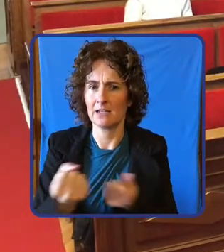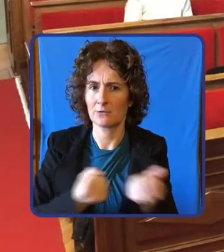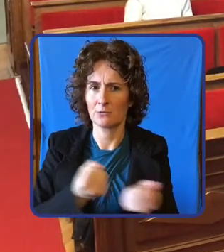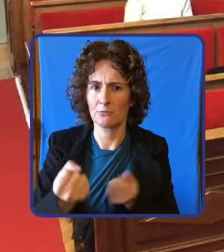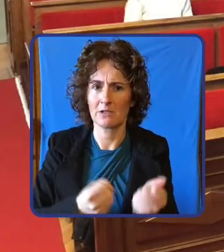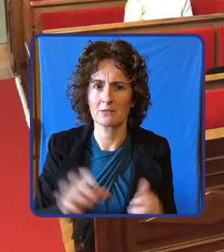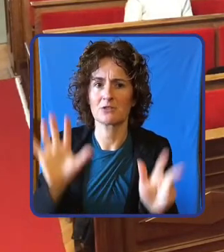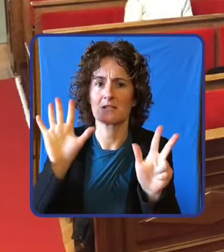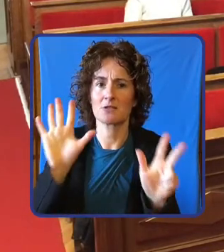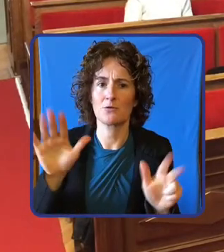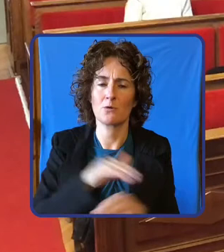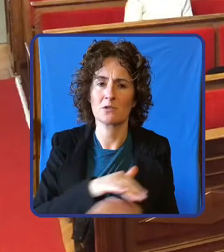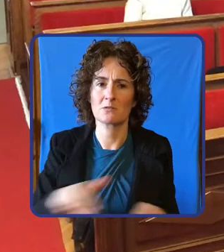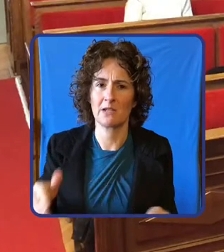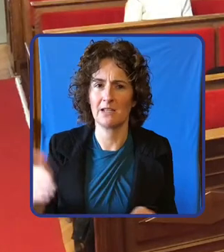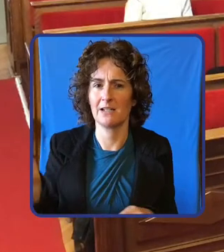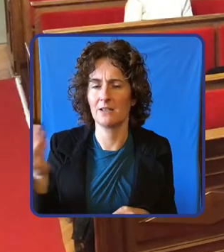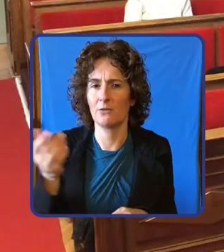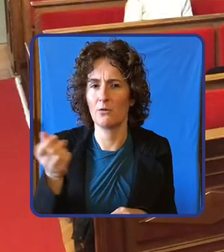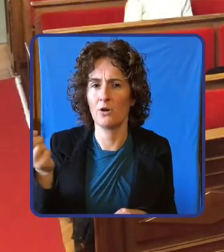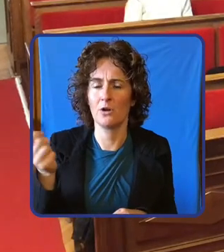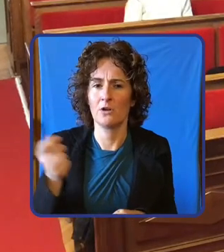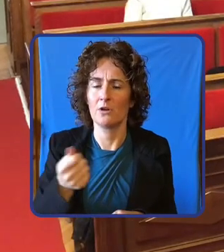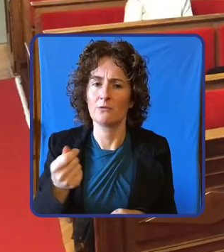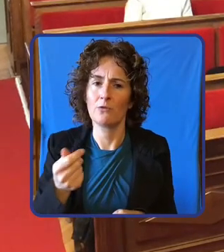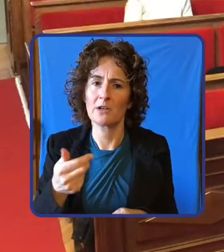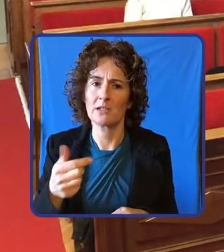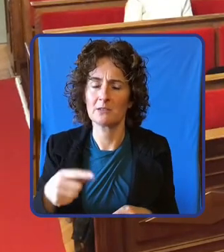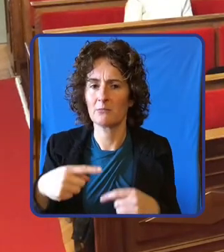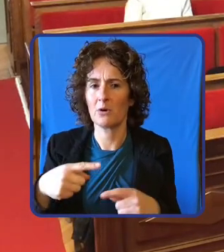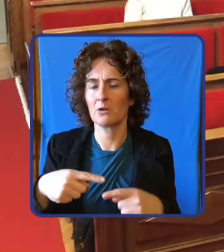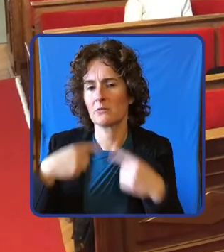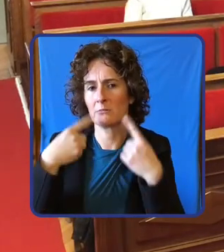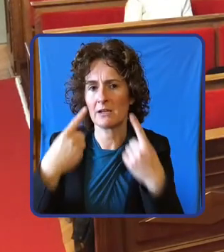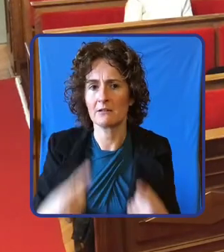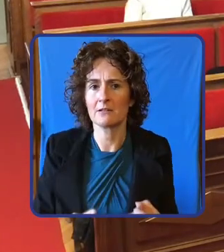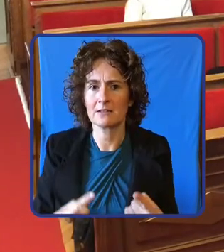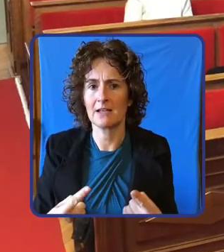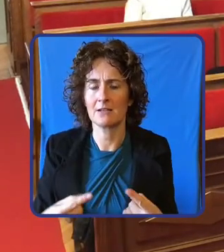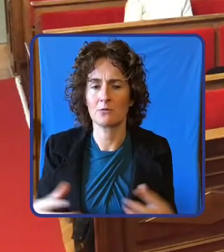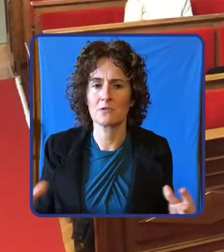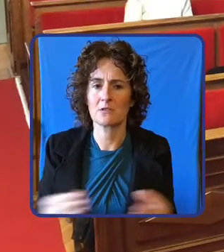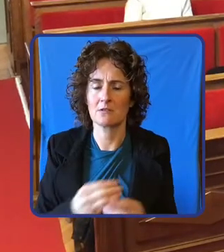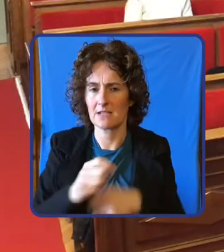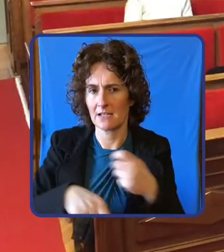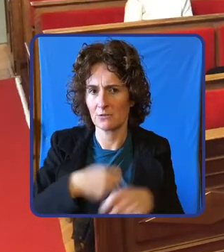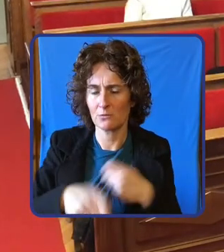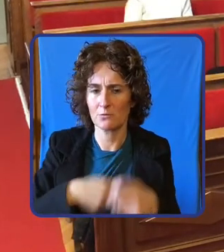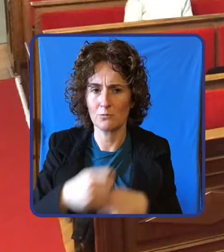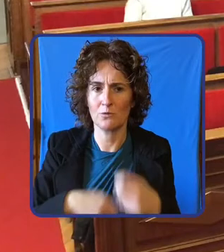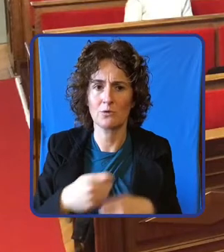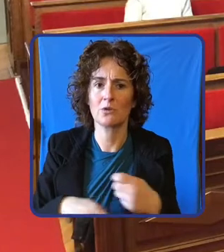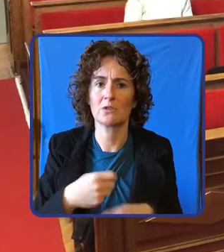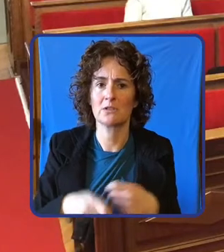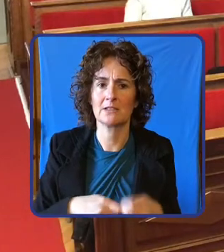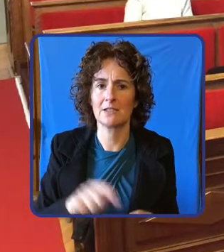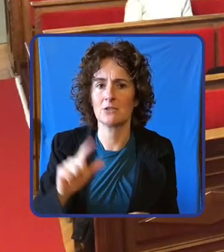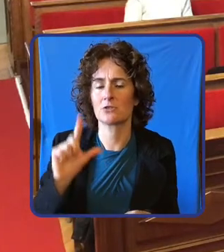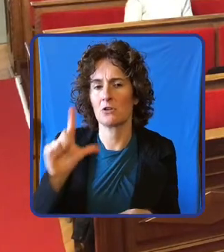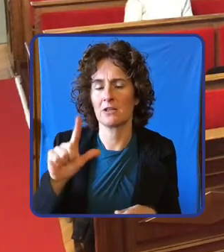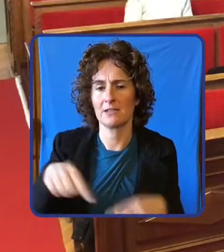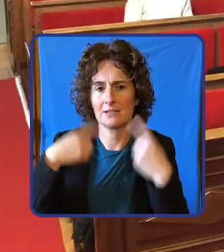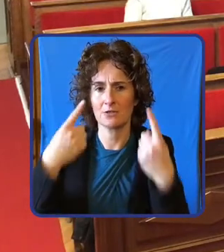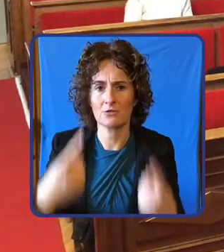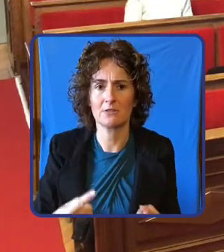millió forintban állapítja meg mártéi község önkormányzatának működési támogatását a polgármesteri hivatal felé. A kettes számú határozati javaslat pedig a